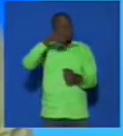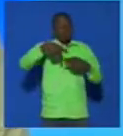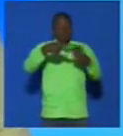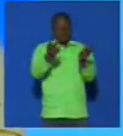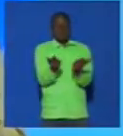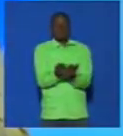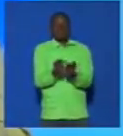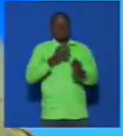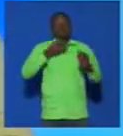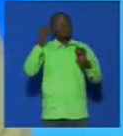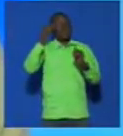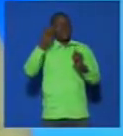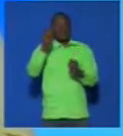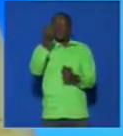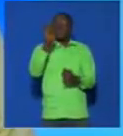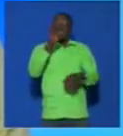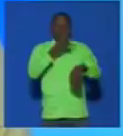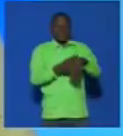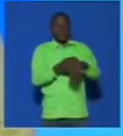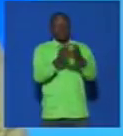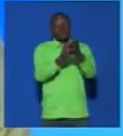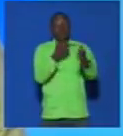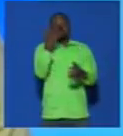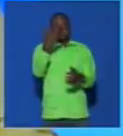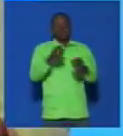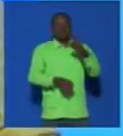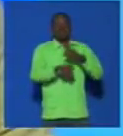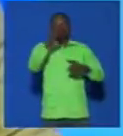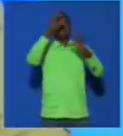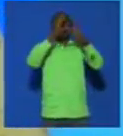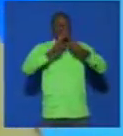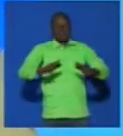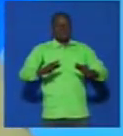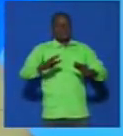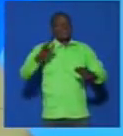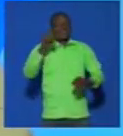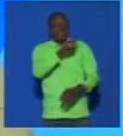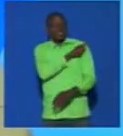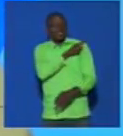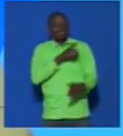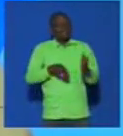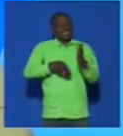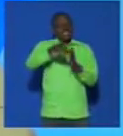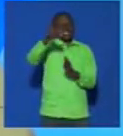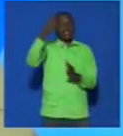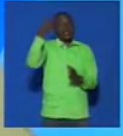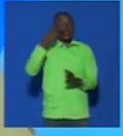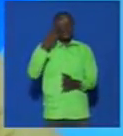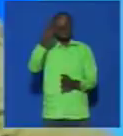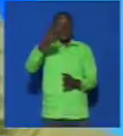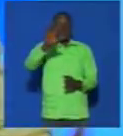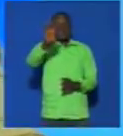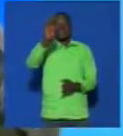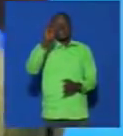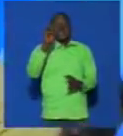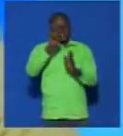d'animation et à partir de 17 moins cinq minutes du côté des stades et gâteaux moi je l'entends devenu sera en direct pour faire vivre les 4 dix minutes qu'on